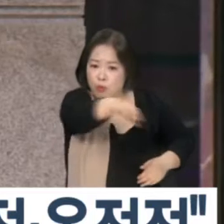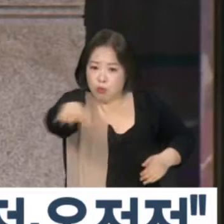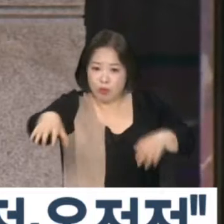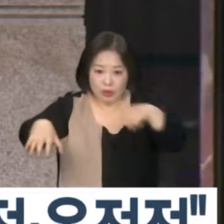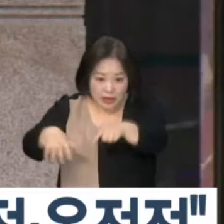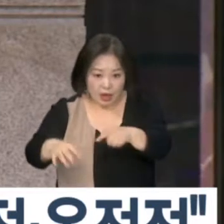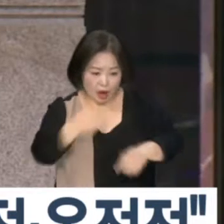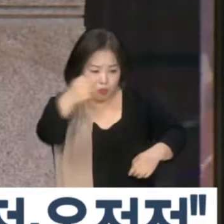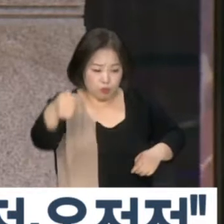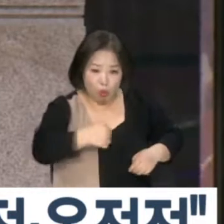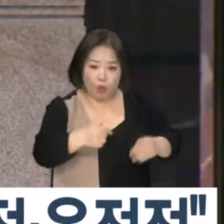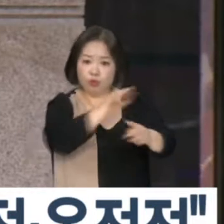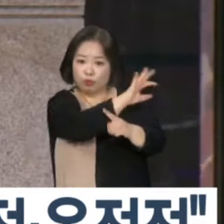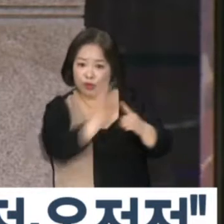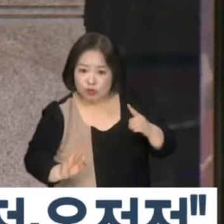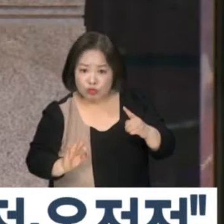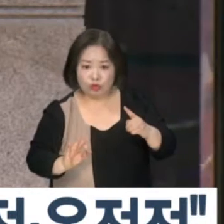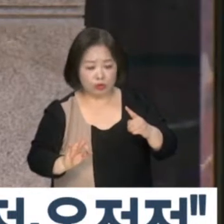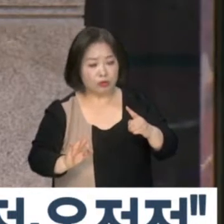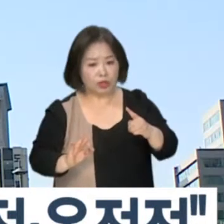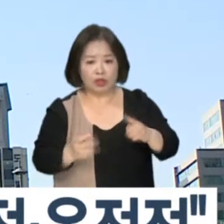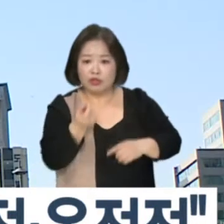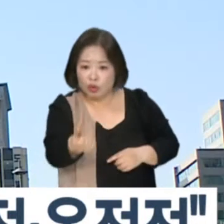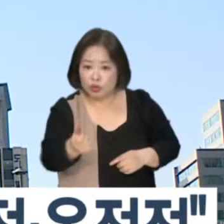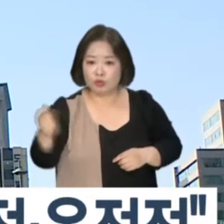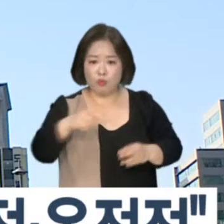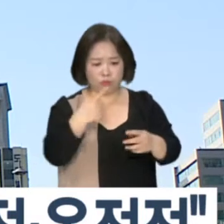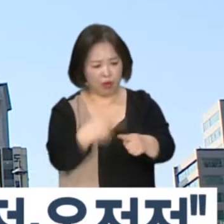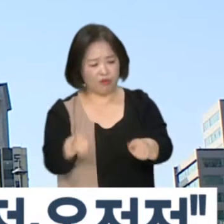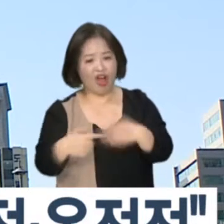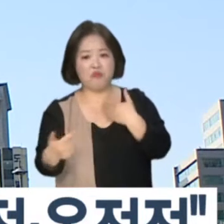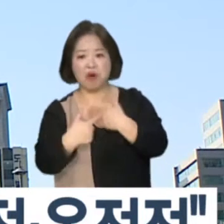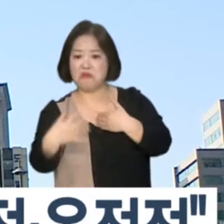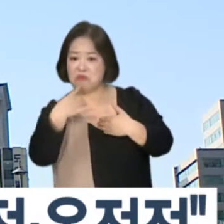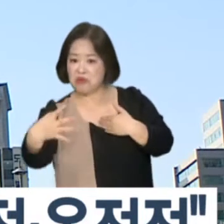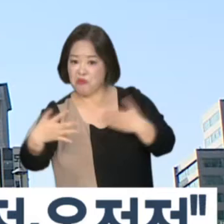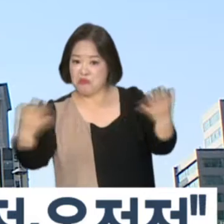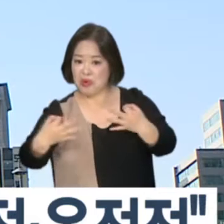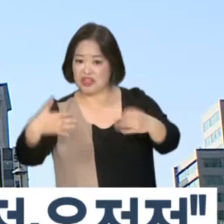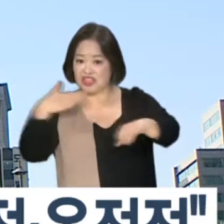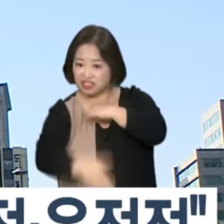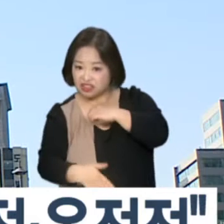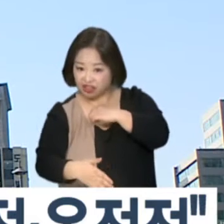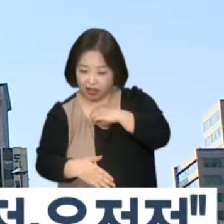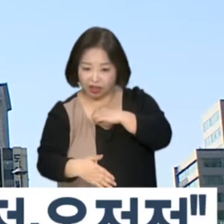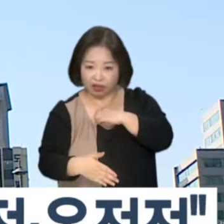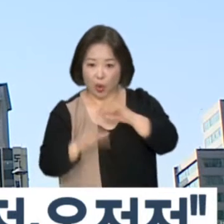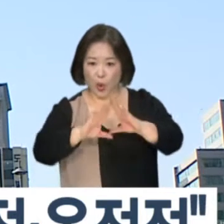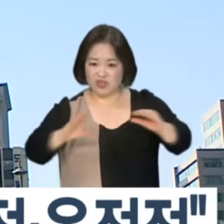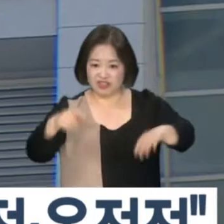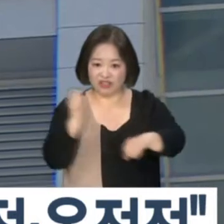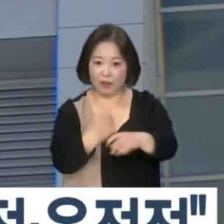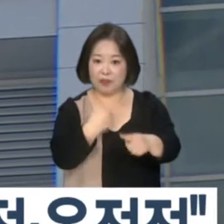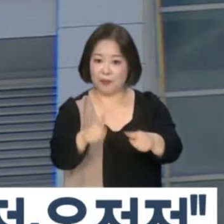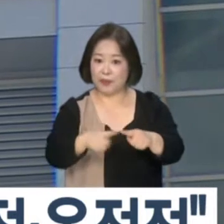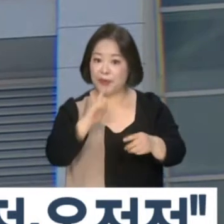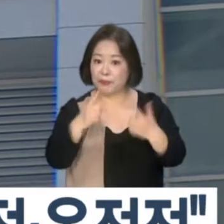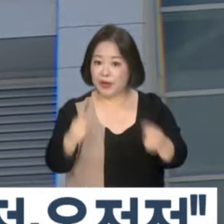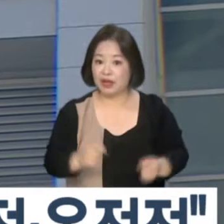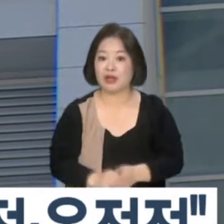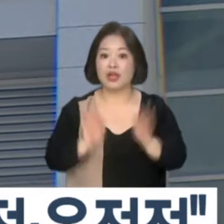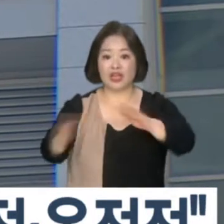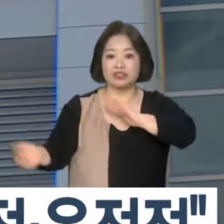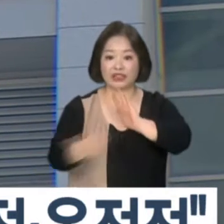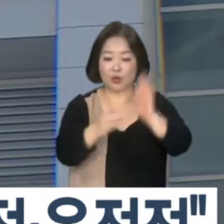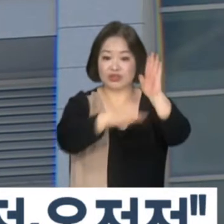제출하지 않는 비율이 줄지 않고 있고 평가가 형식적 온정적으로 실시됐다고 밝혔습니다 평가에서